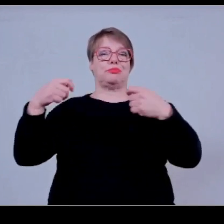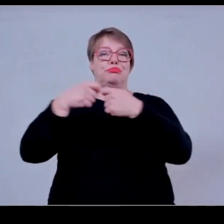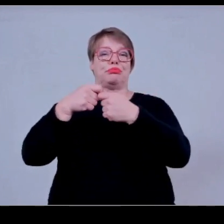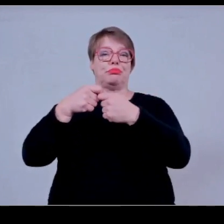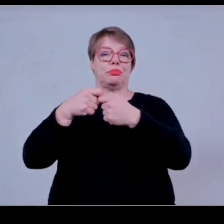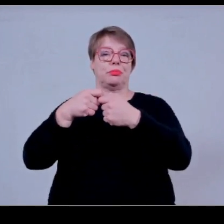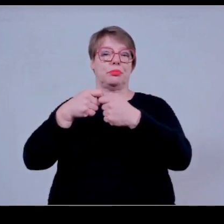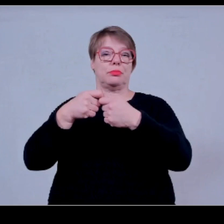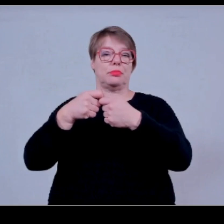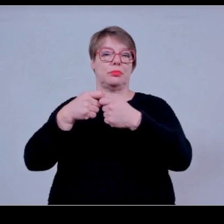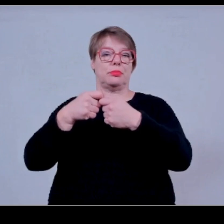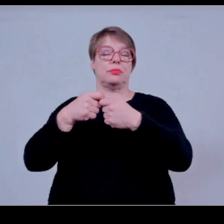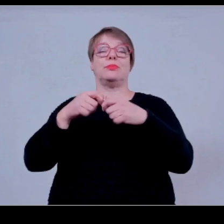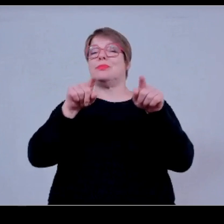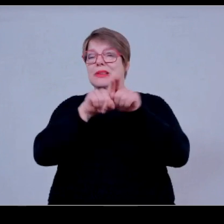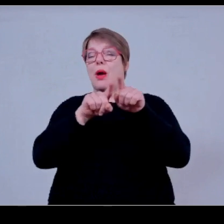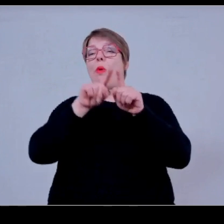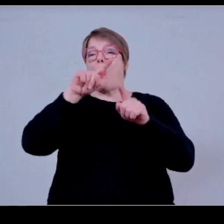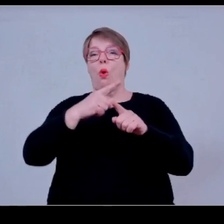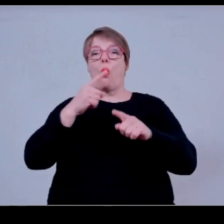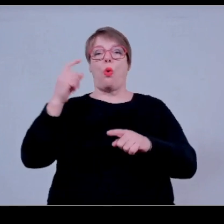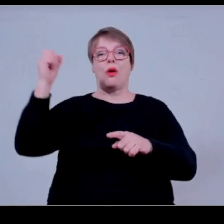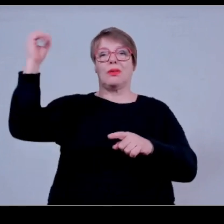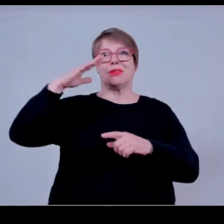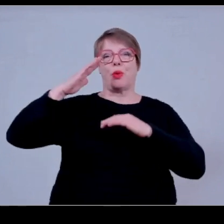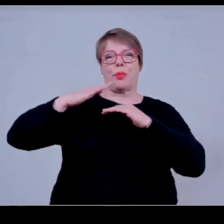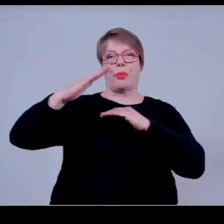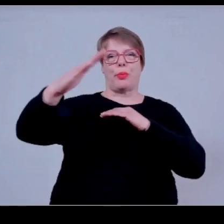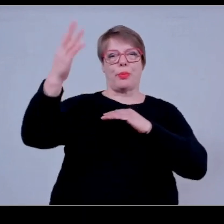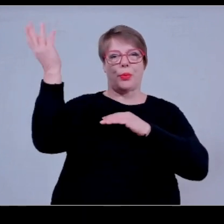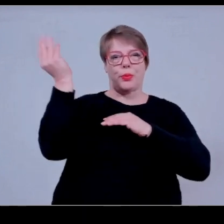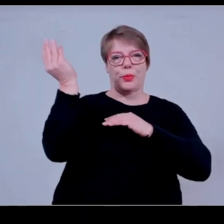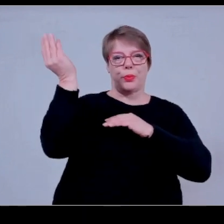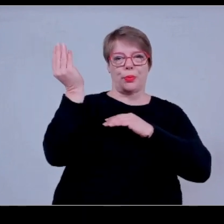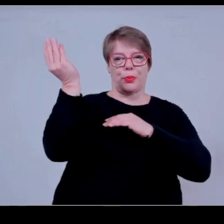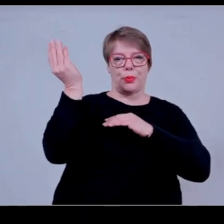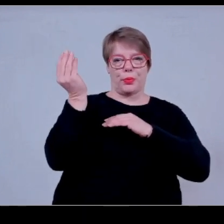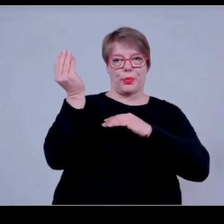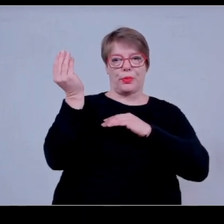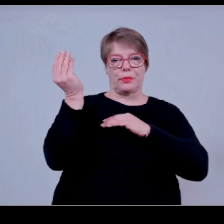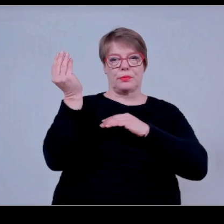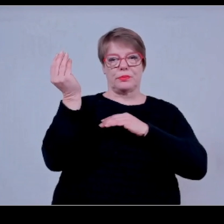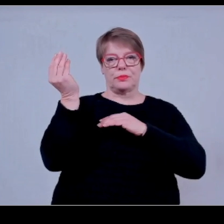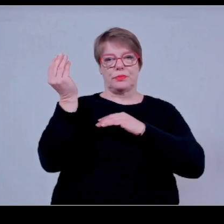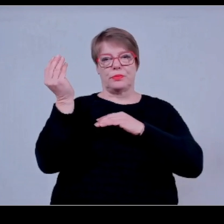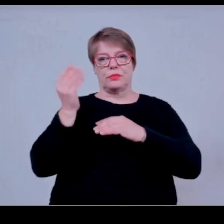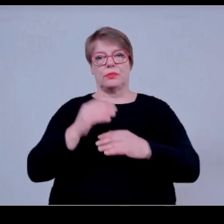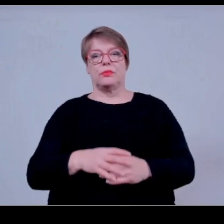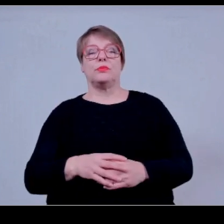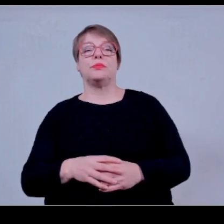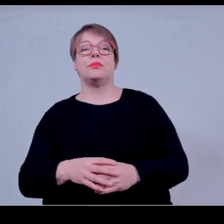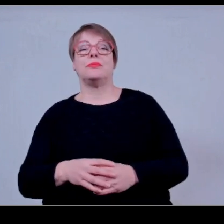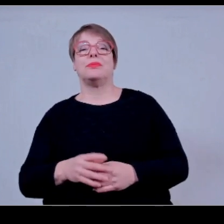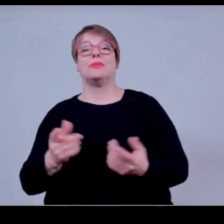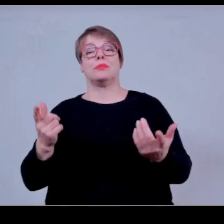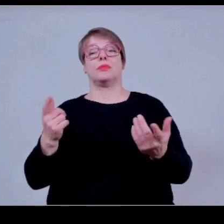und kein Tag vergeht, an dem sich nicht diese Branche aus den erneuerbaren Energieträgern an uns wenden würde,